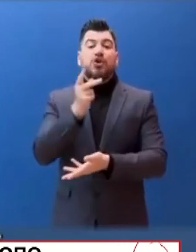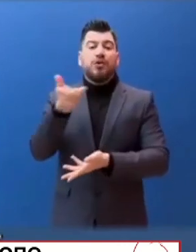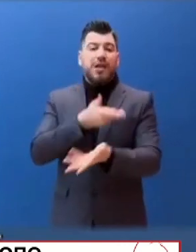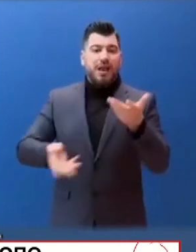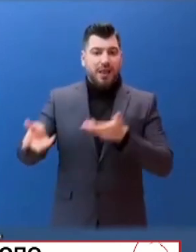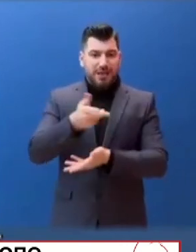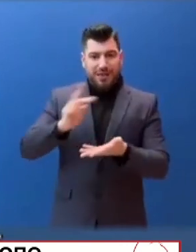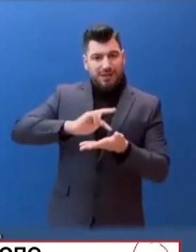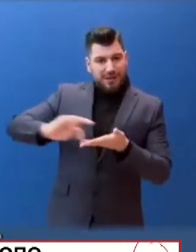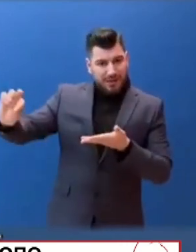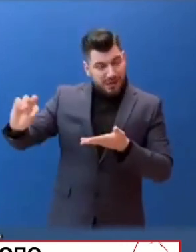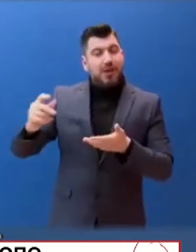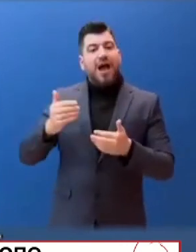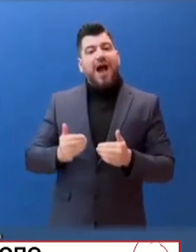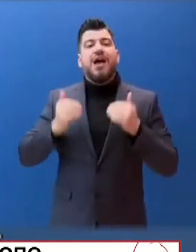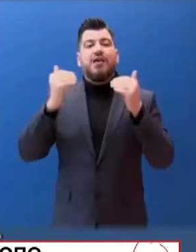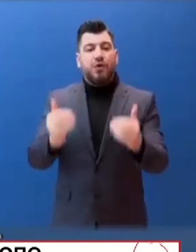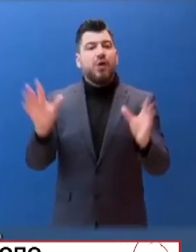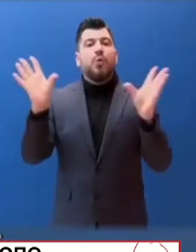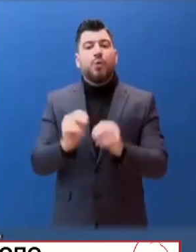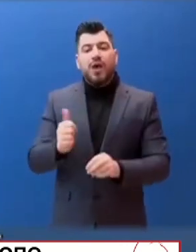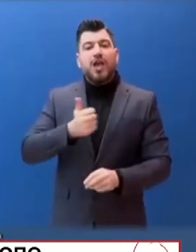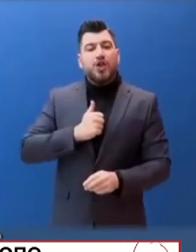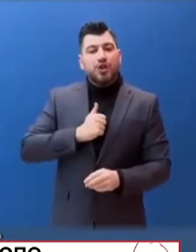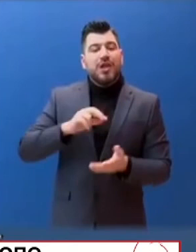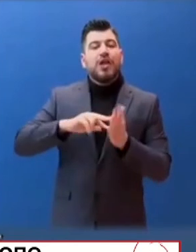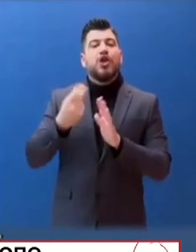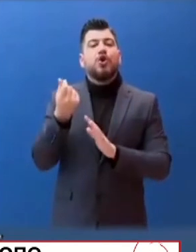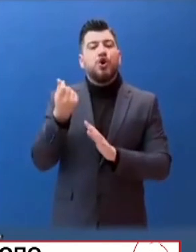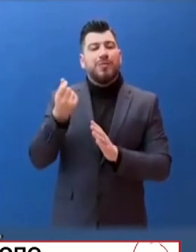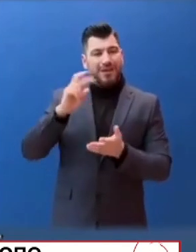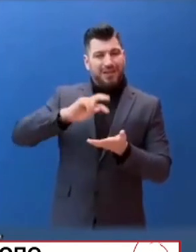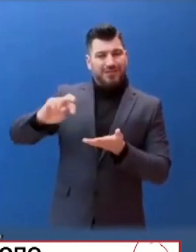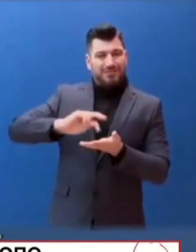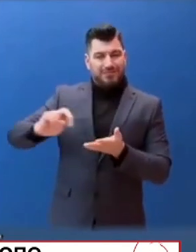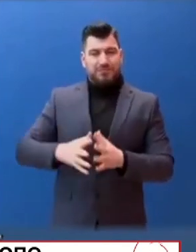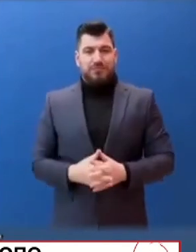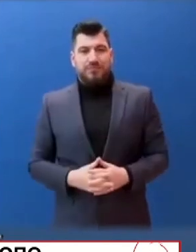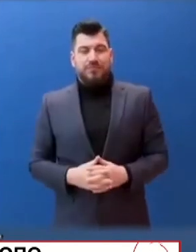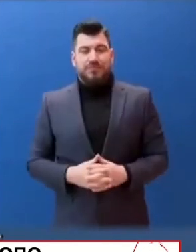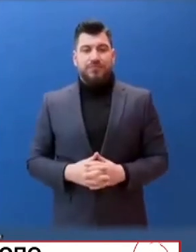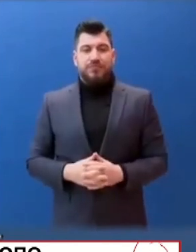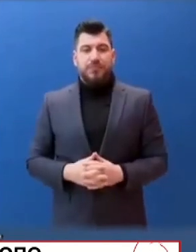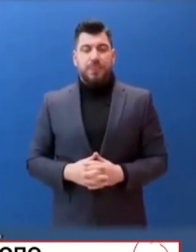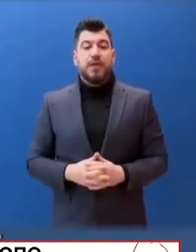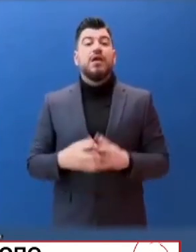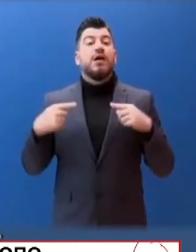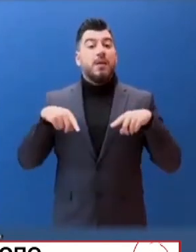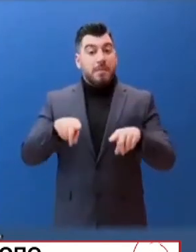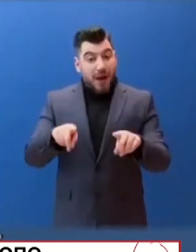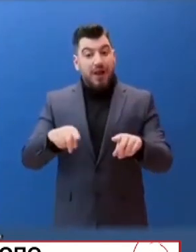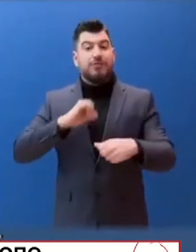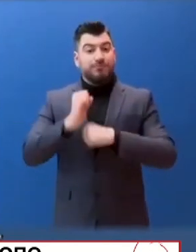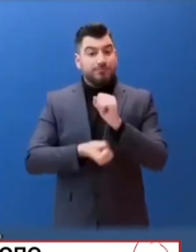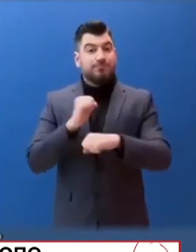αλληλεγγύης για τα εισοδήματα από ιδιωτική οικονομική δραστηριότητα. Παράλληλα, συνεχίζεται η οικονομική στήριξη